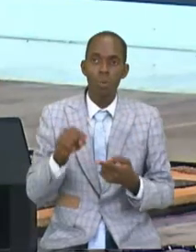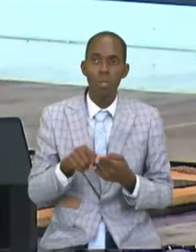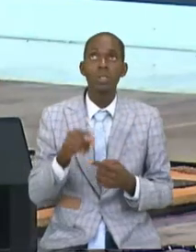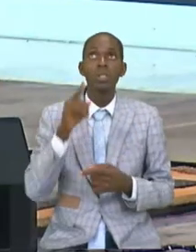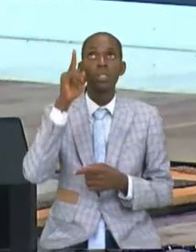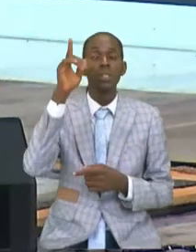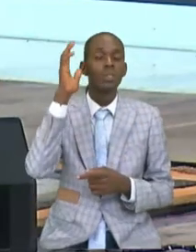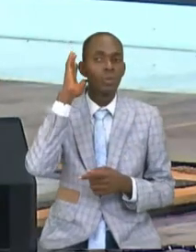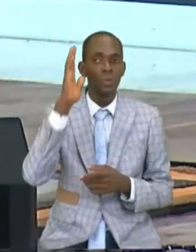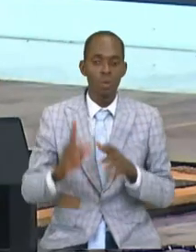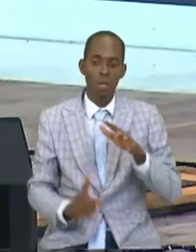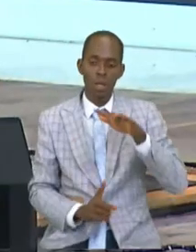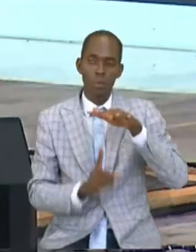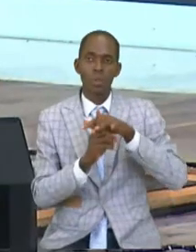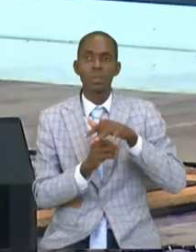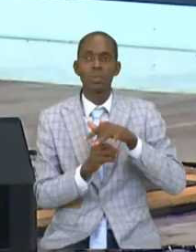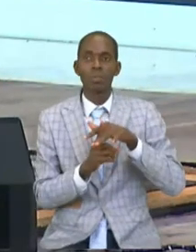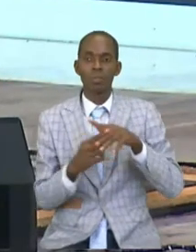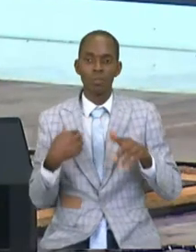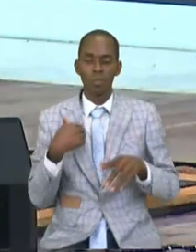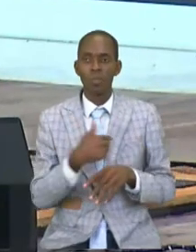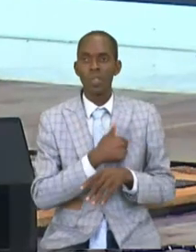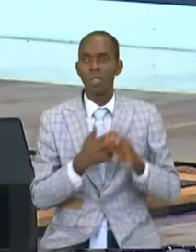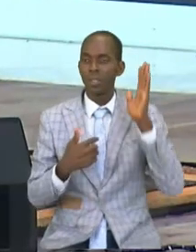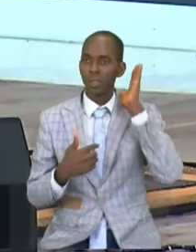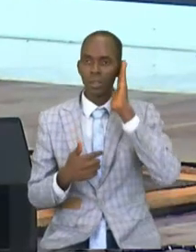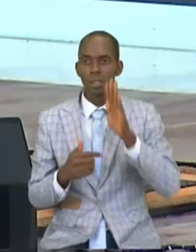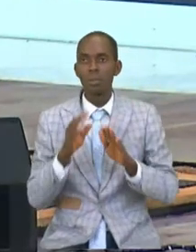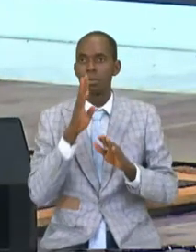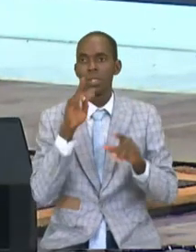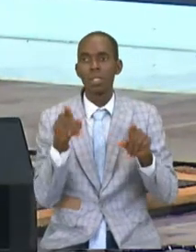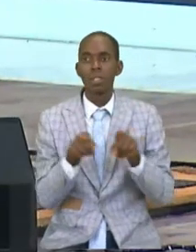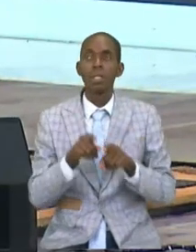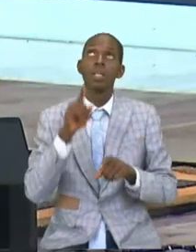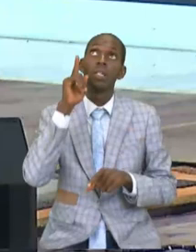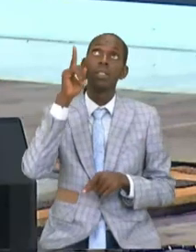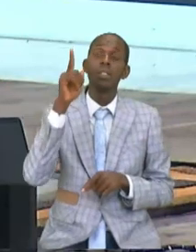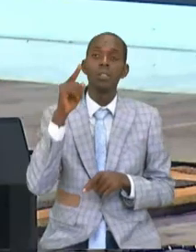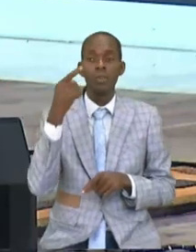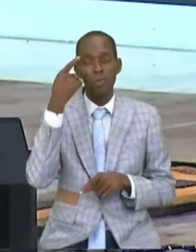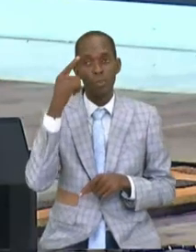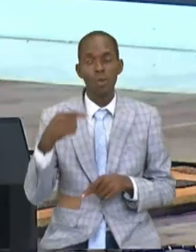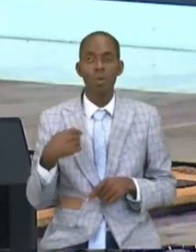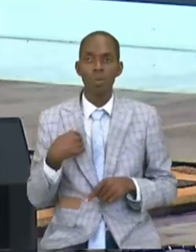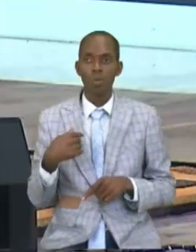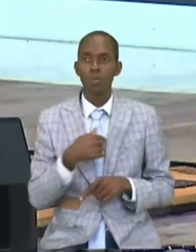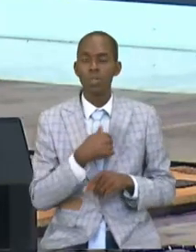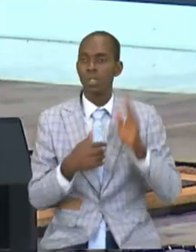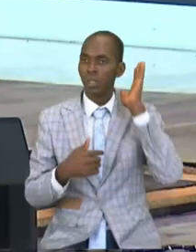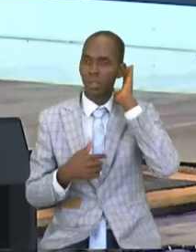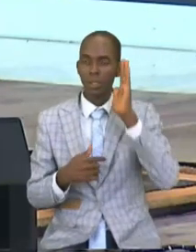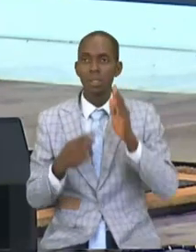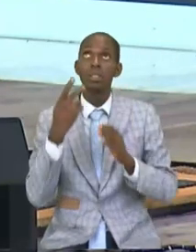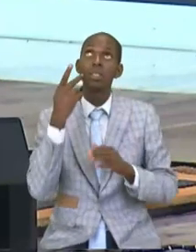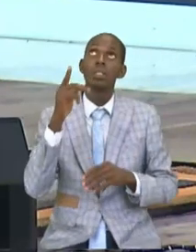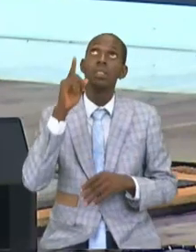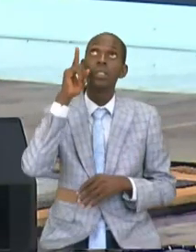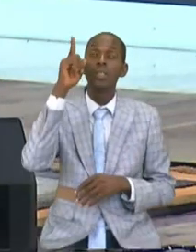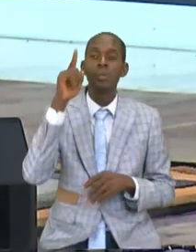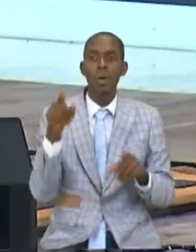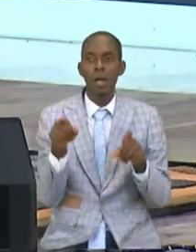lorsque cela sera manifesté, nous serons semblables à lui, parce que nous le